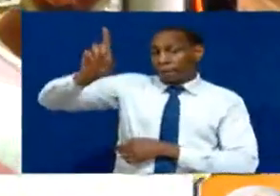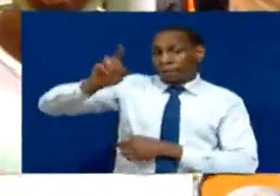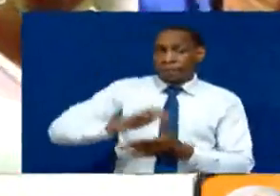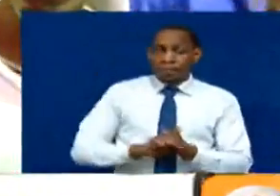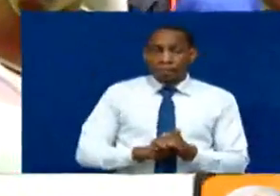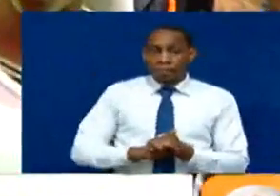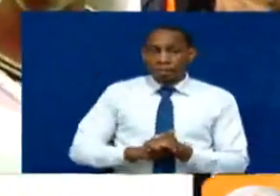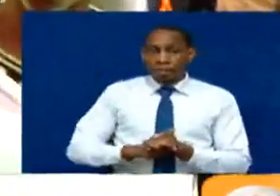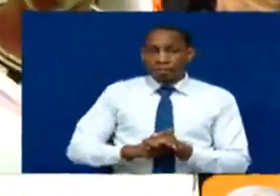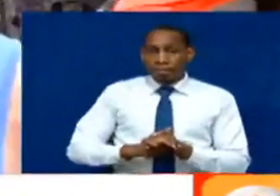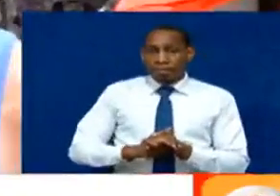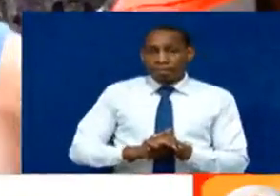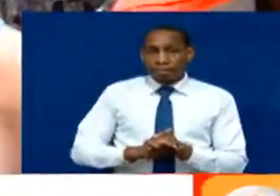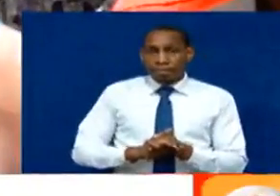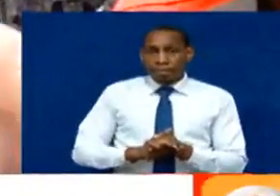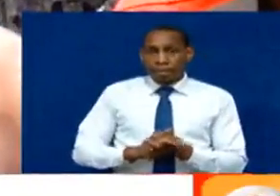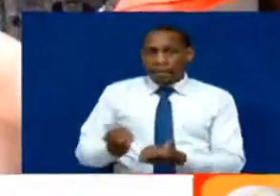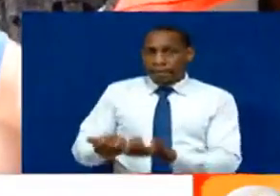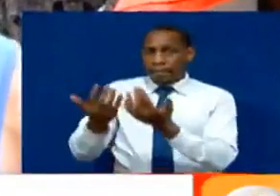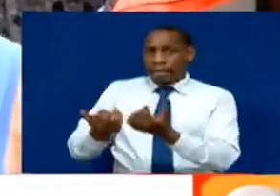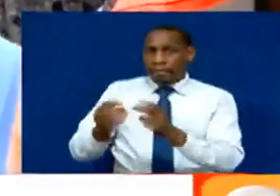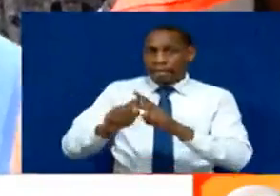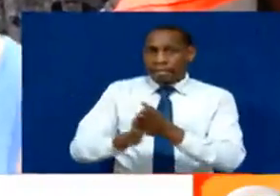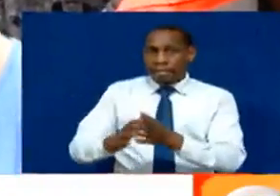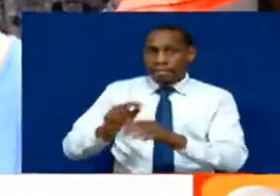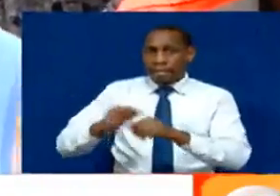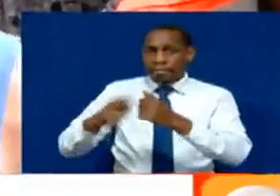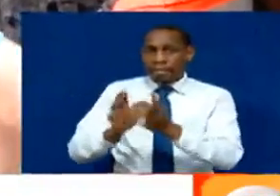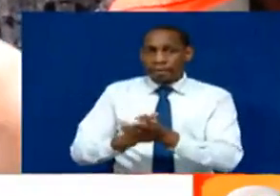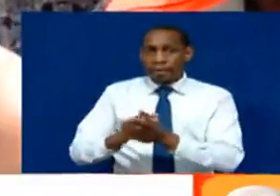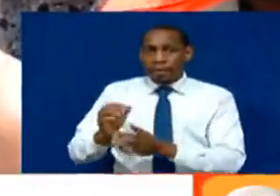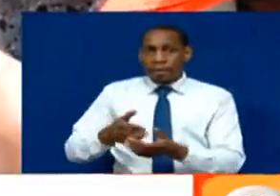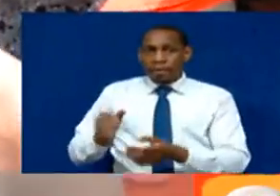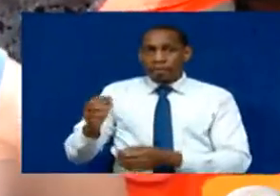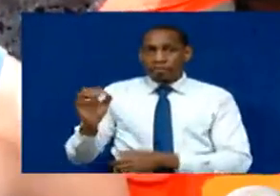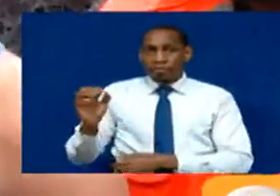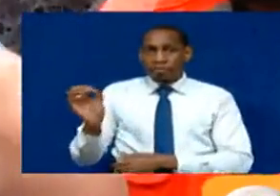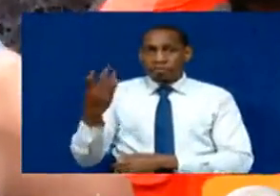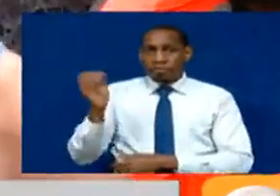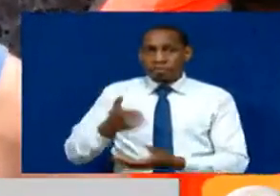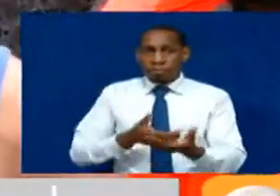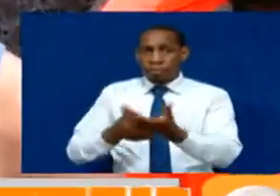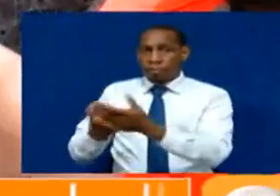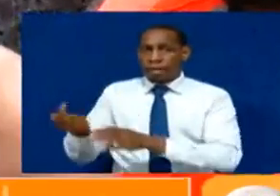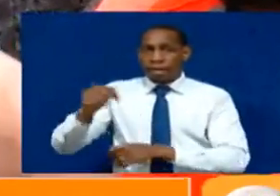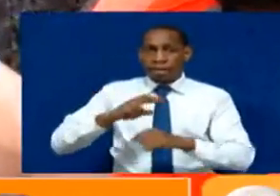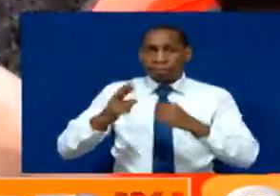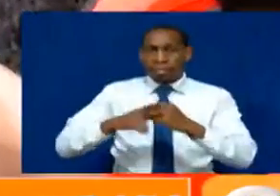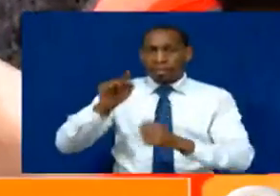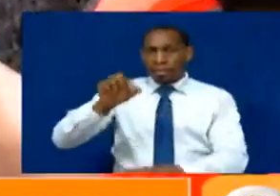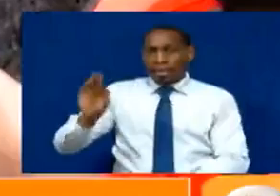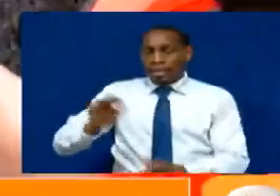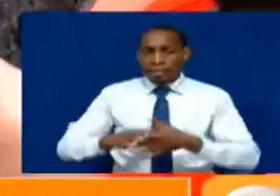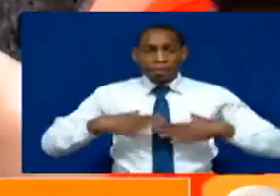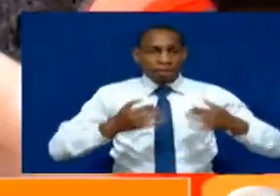ya extension ile nyumba ya ghorofa. Moto umeanza saa moja, gari ya faya imekuja hapa saa mbili na nusu. Sisi wakaazi tukawa